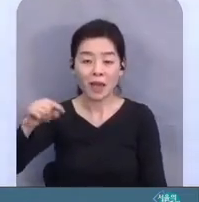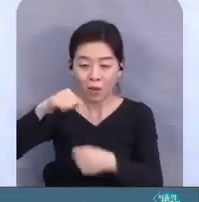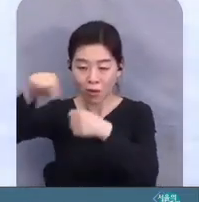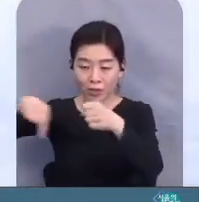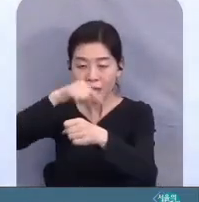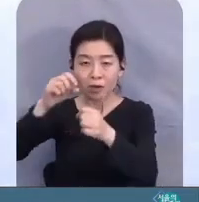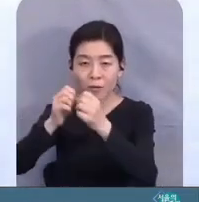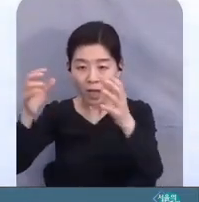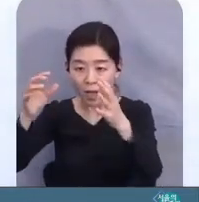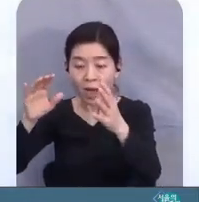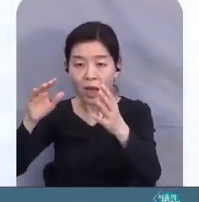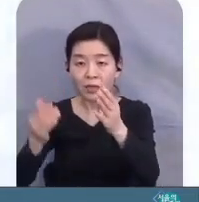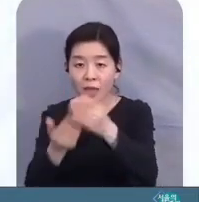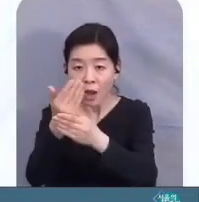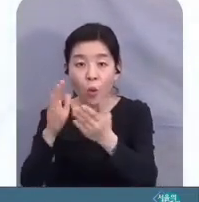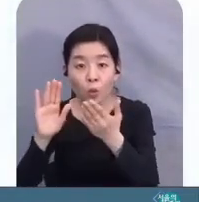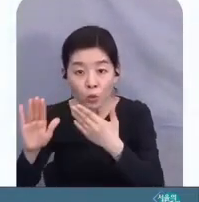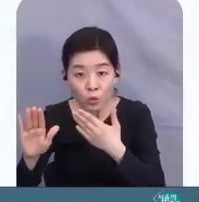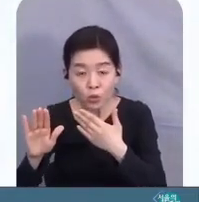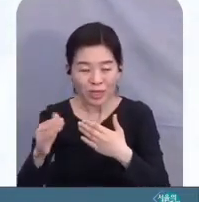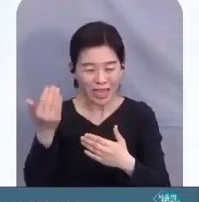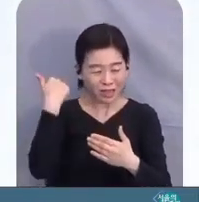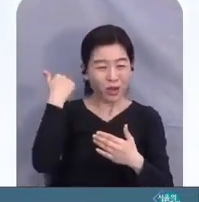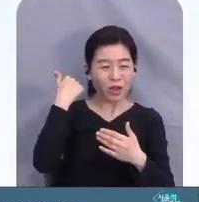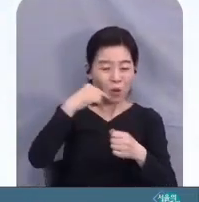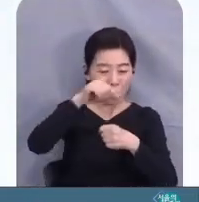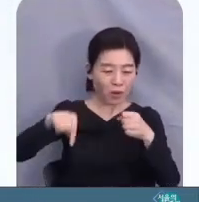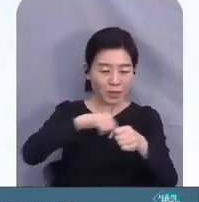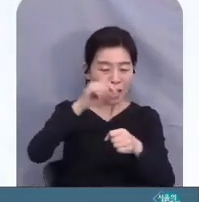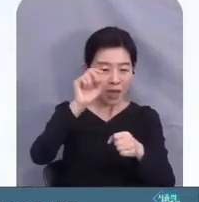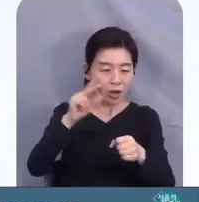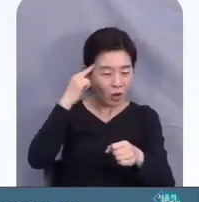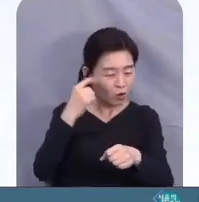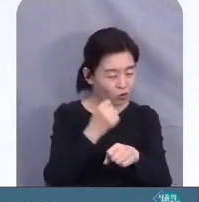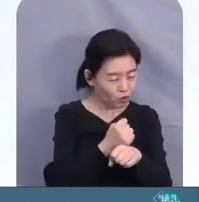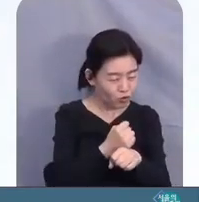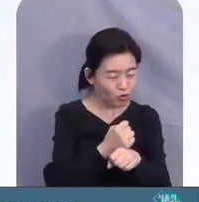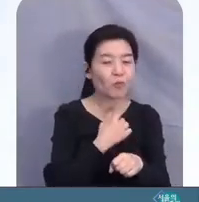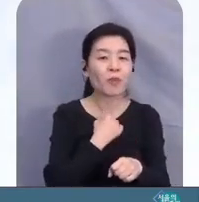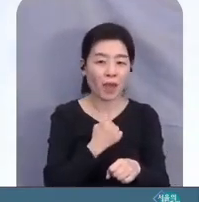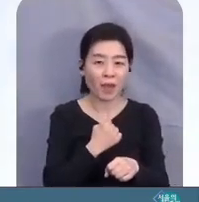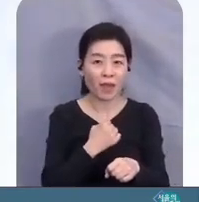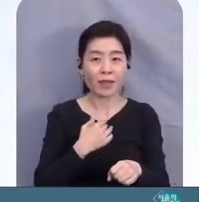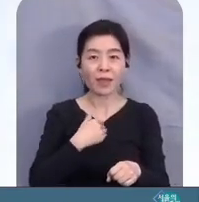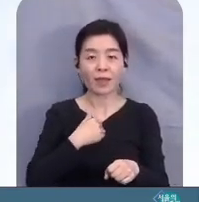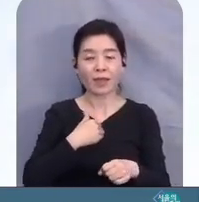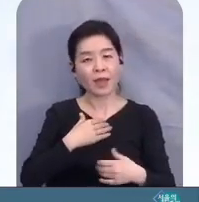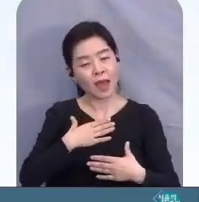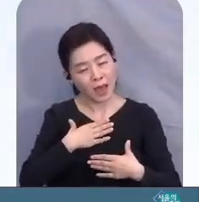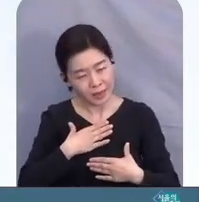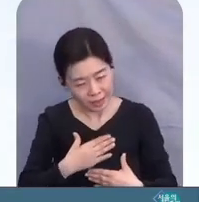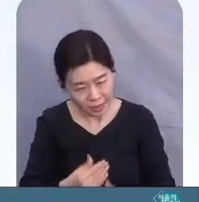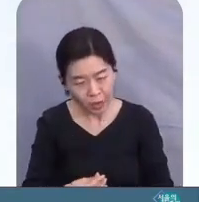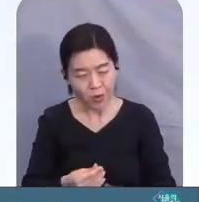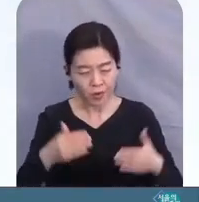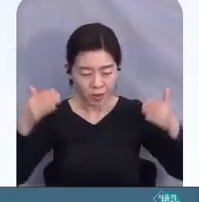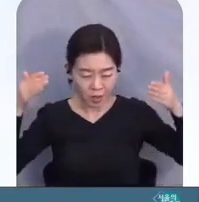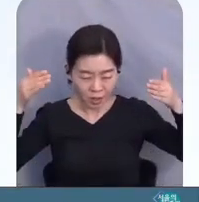담당하다가 기관에서 나와가지고 원자력 안전 쪽에 중점을